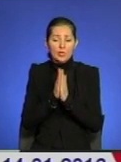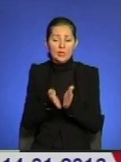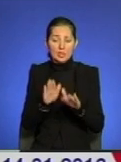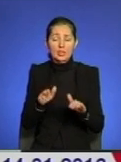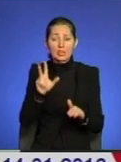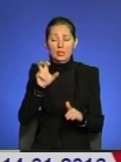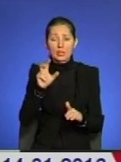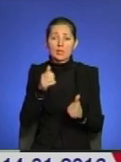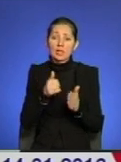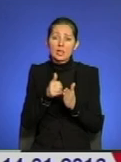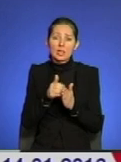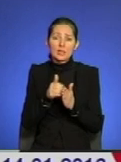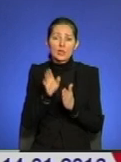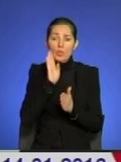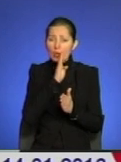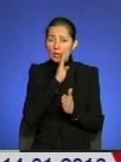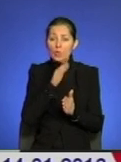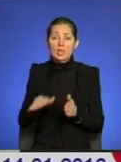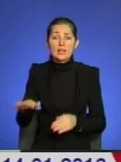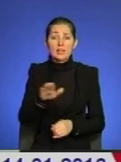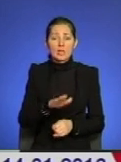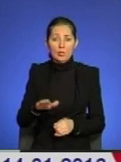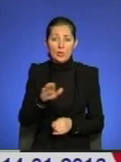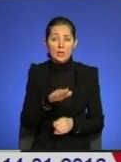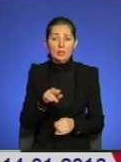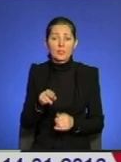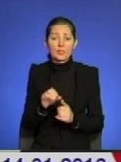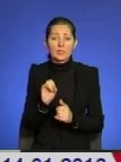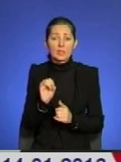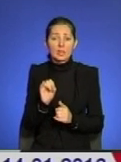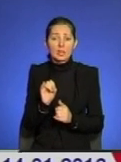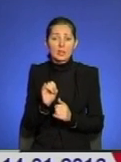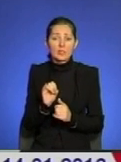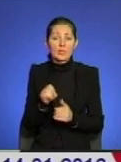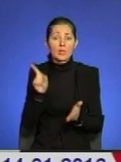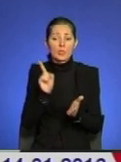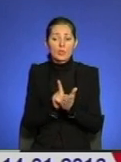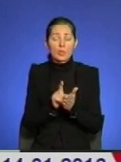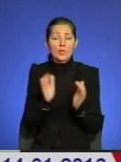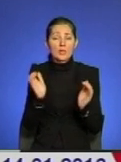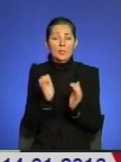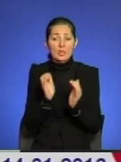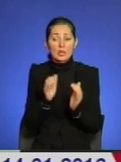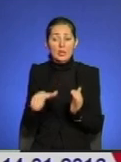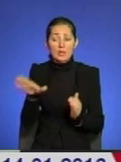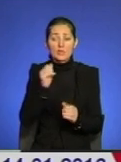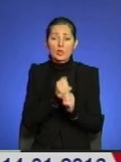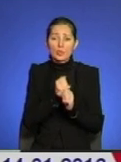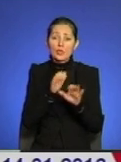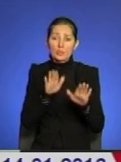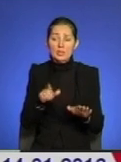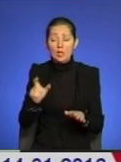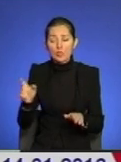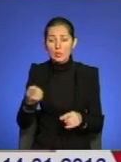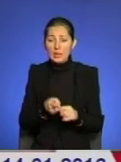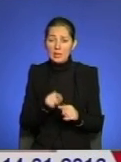300 свиноматок на території і обов'язково зберігає всі робочі місця людей, які